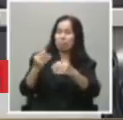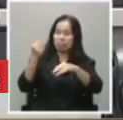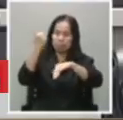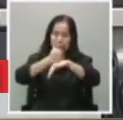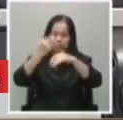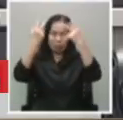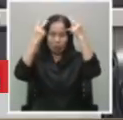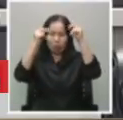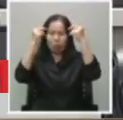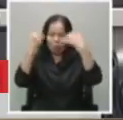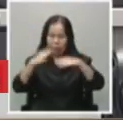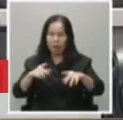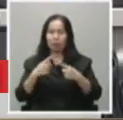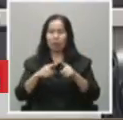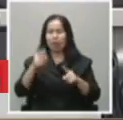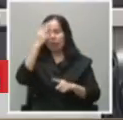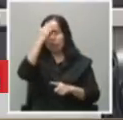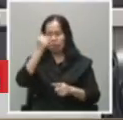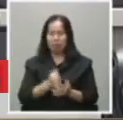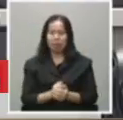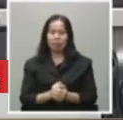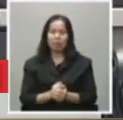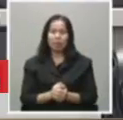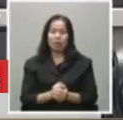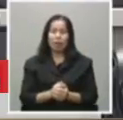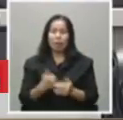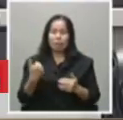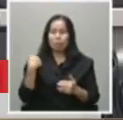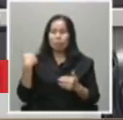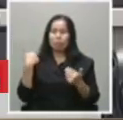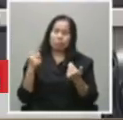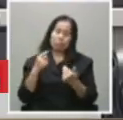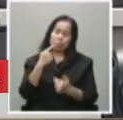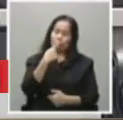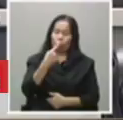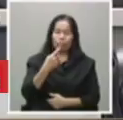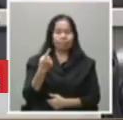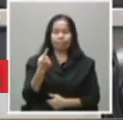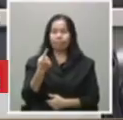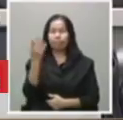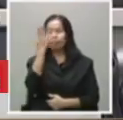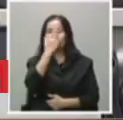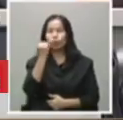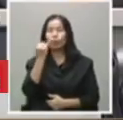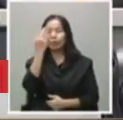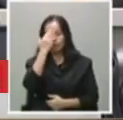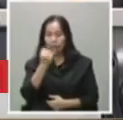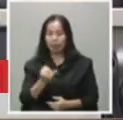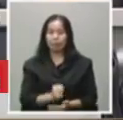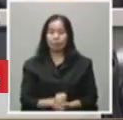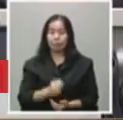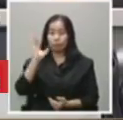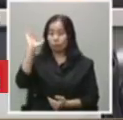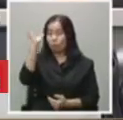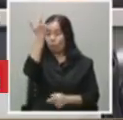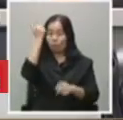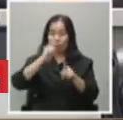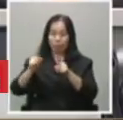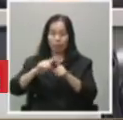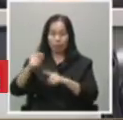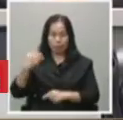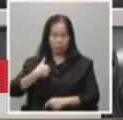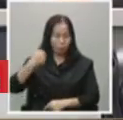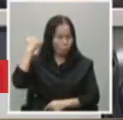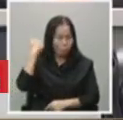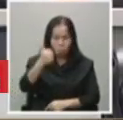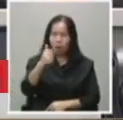ประยุทธ์ไปแล้วก็ไม่ต้องมีปัญหามาเรียกคุณประยุทธ์อะไรกันหรอกเพราะอะไรครับท่านประธานครับทั่วโลกนี่ยกนิ้วให้ครับเพราะ